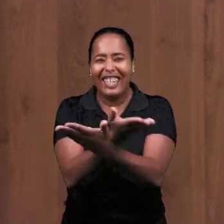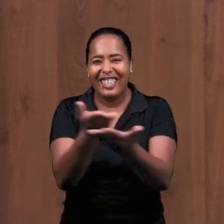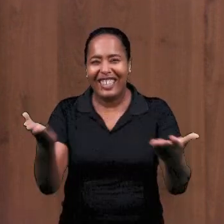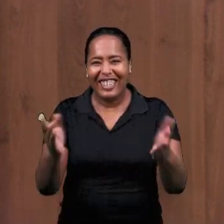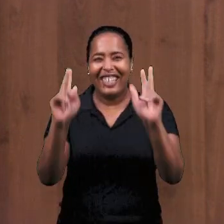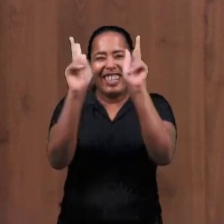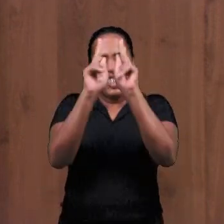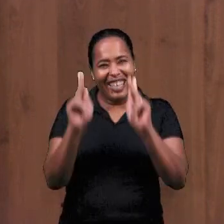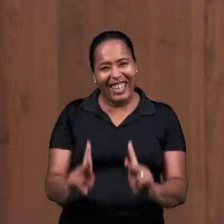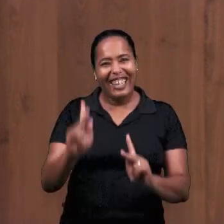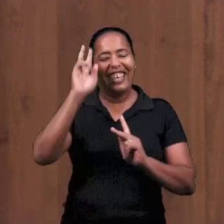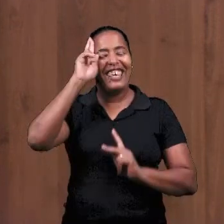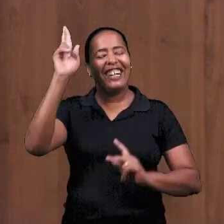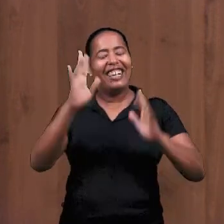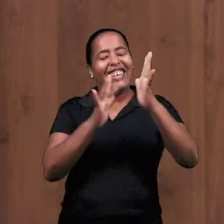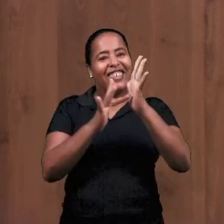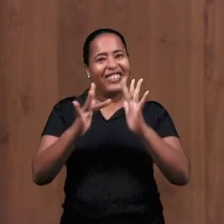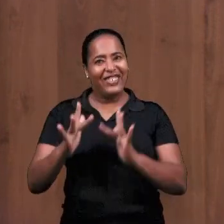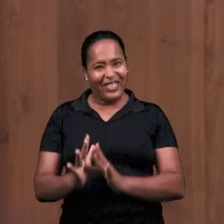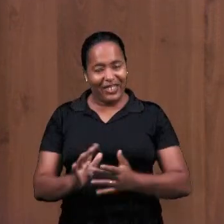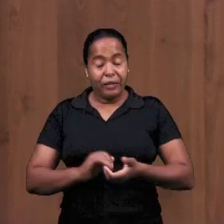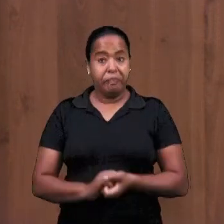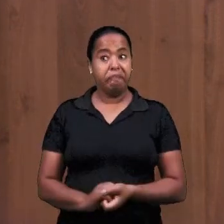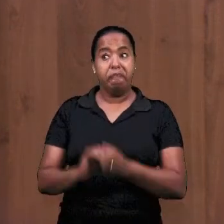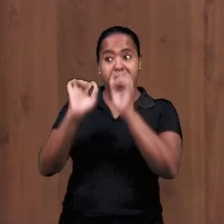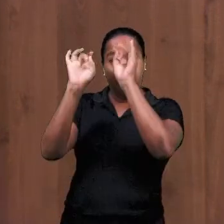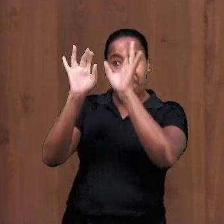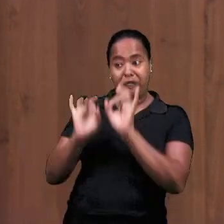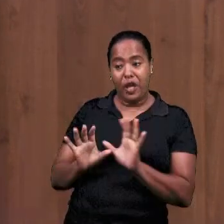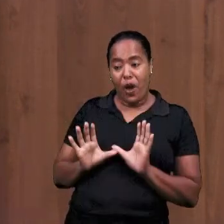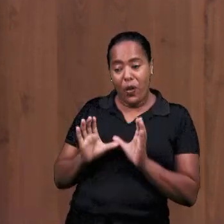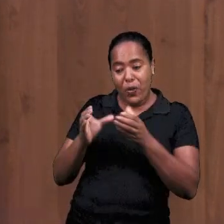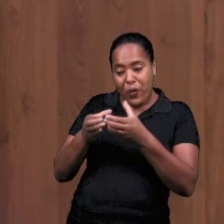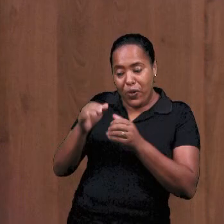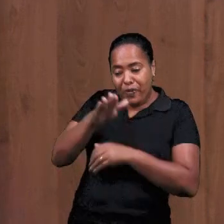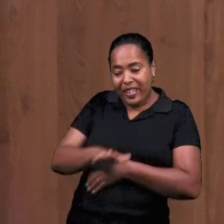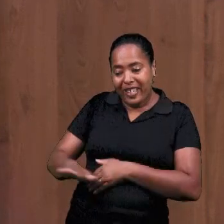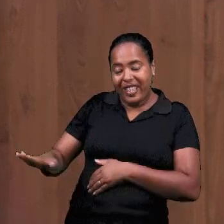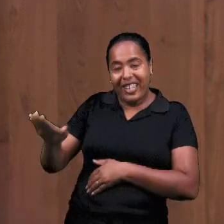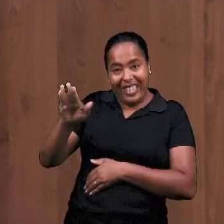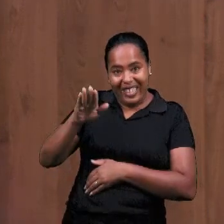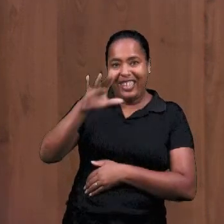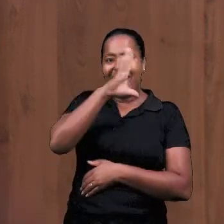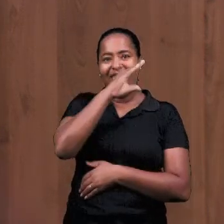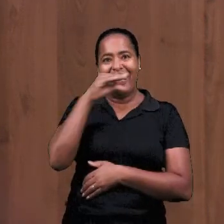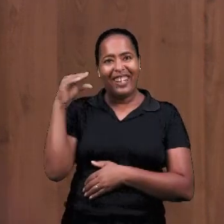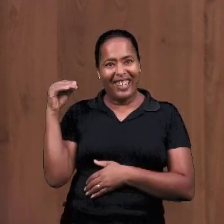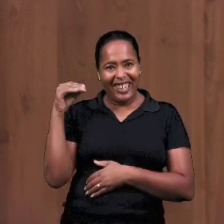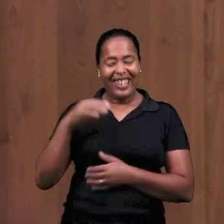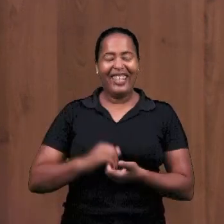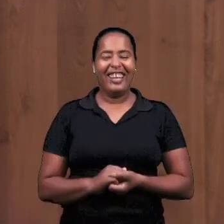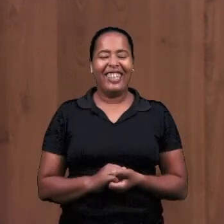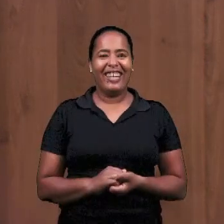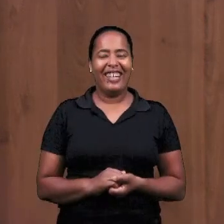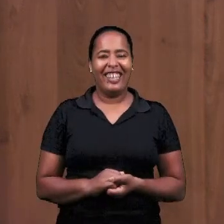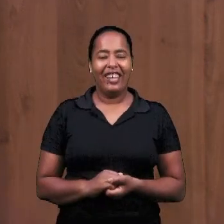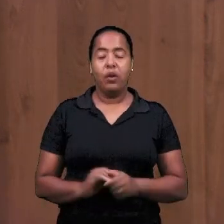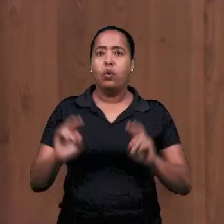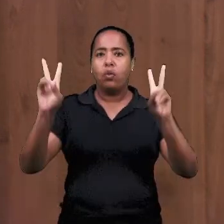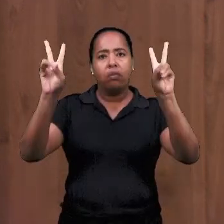Nous saluons à tous dans la paix du Seigneur Jésus, en spécial les enfants intermédiaires et